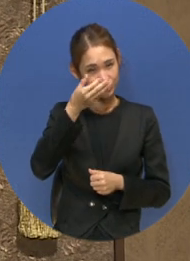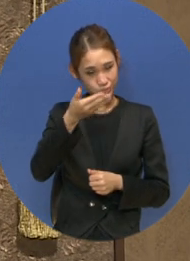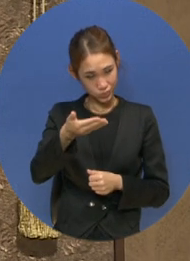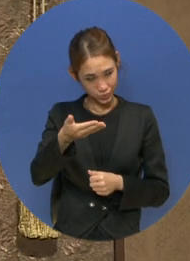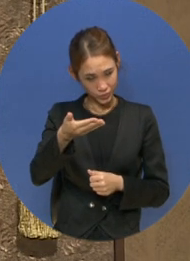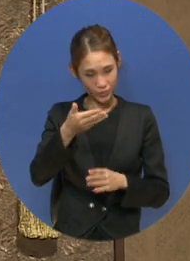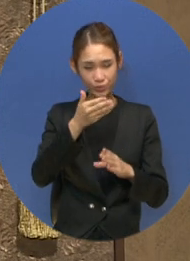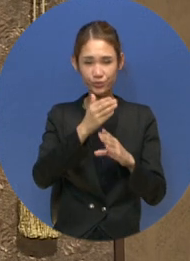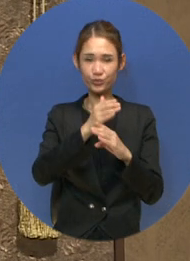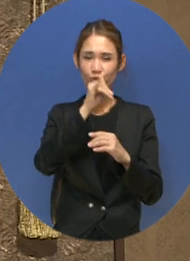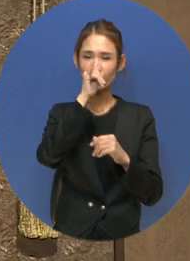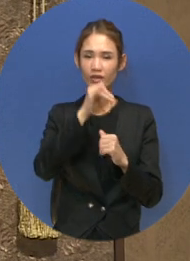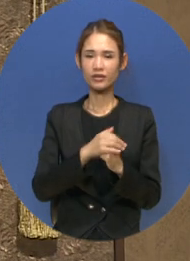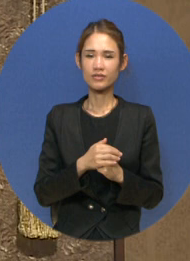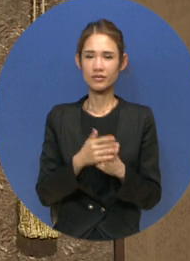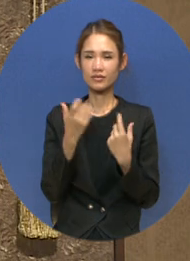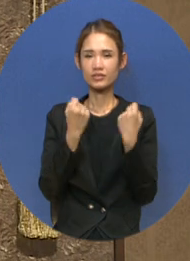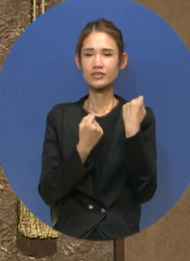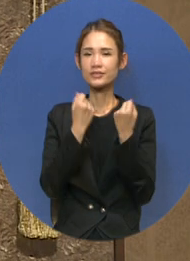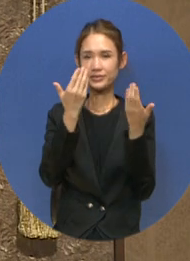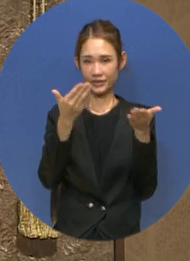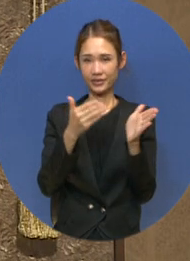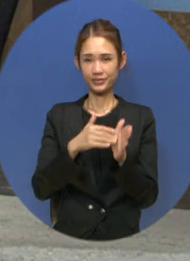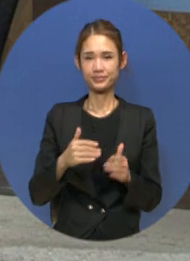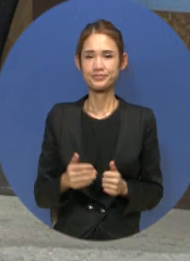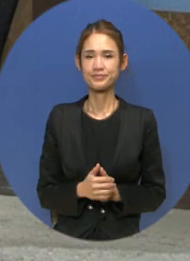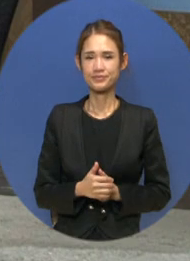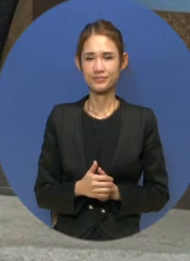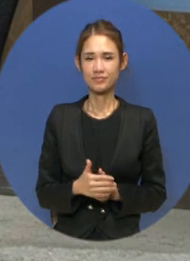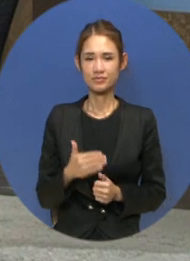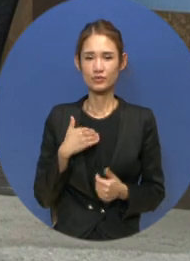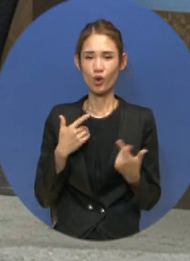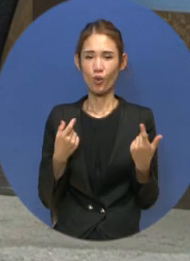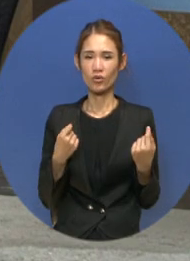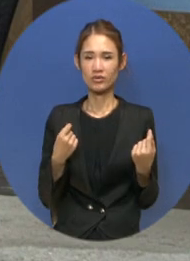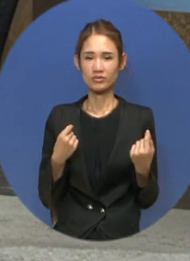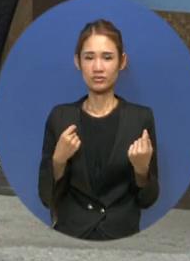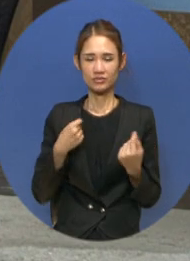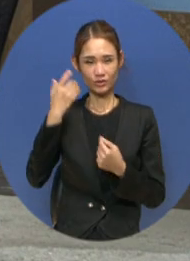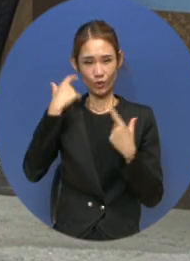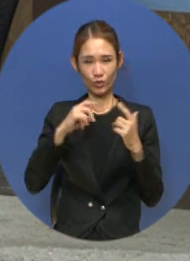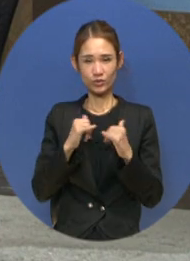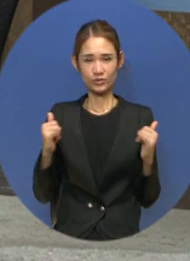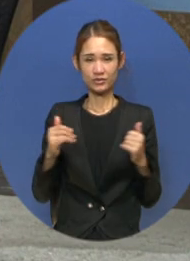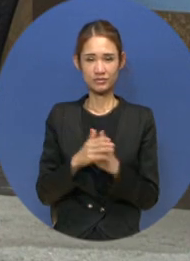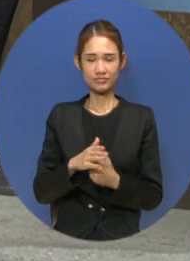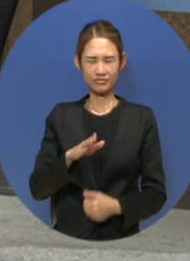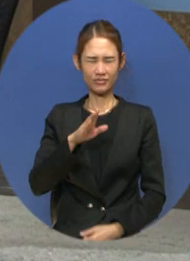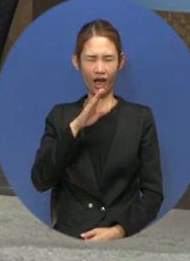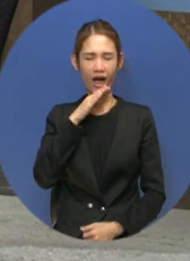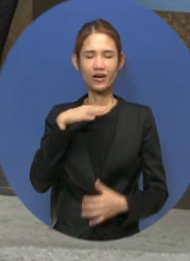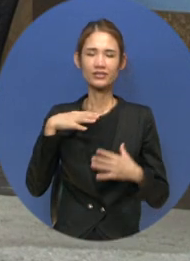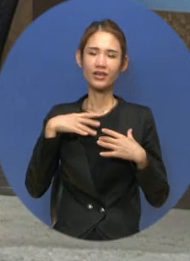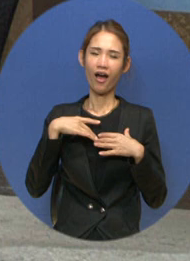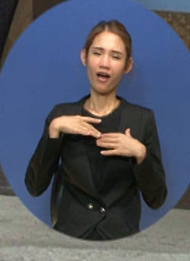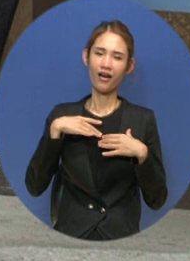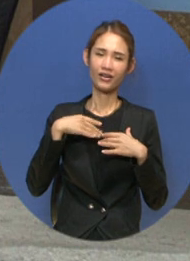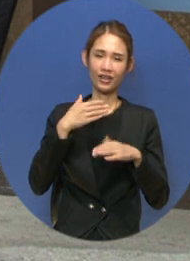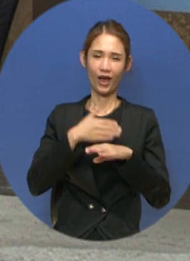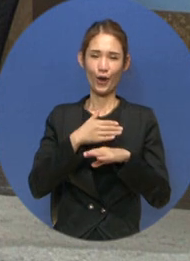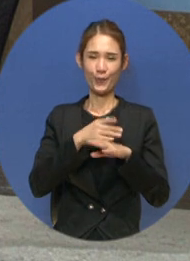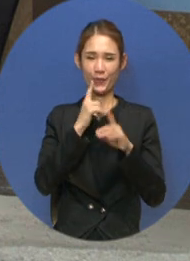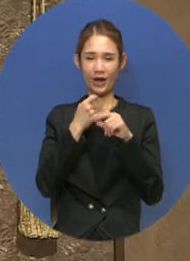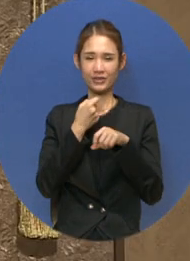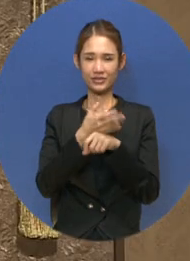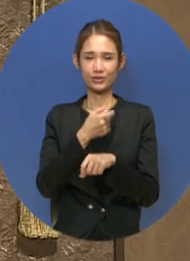모델을 함께 하고 있다. 이렇게 말씀드릴 수 있습니다. 저도 영등포구 주민으로서 네. 참 자랑스럽고 감사하다는 말씀을